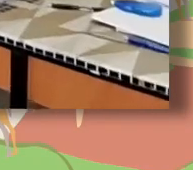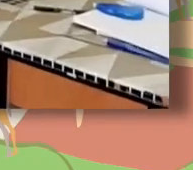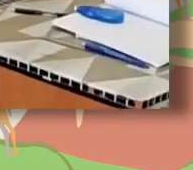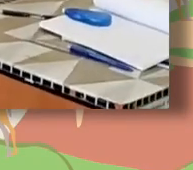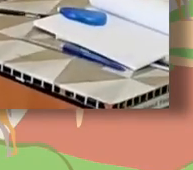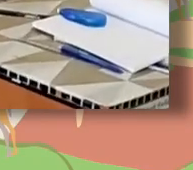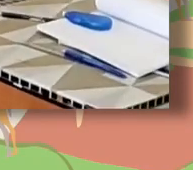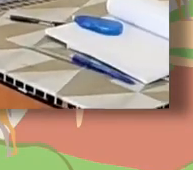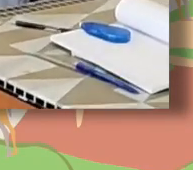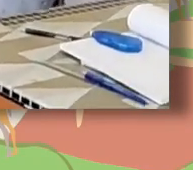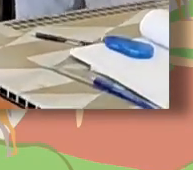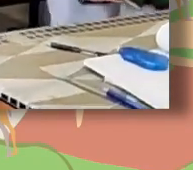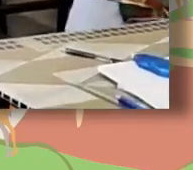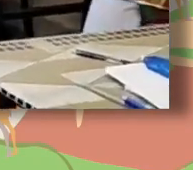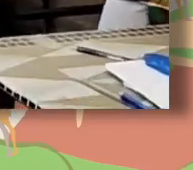menyesal